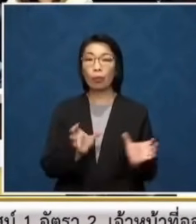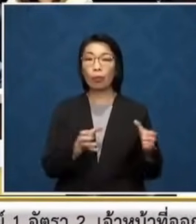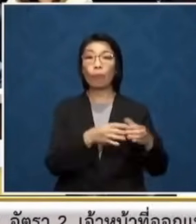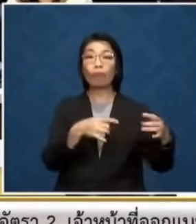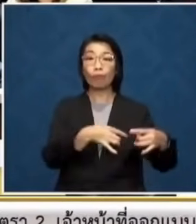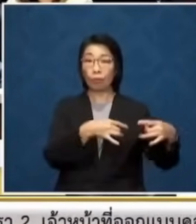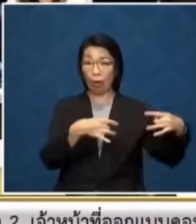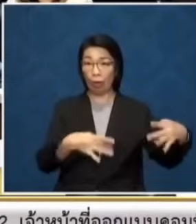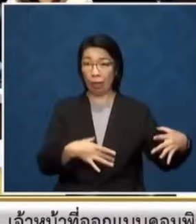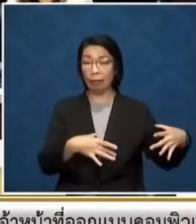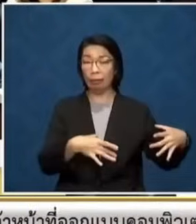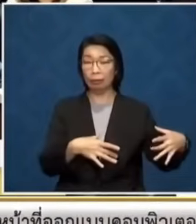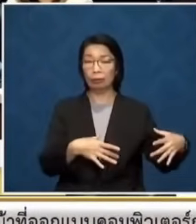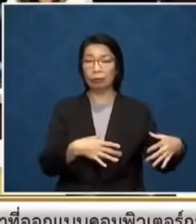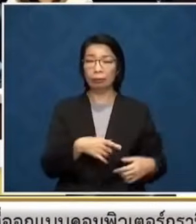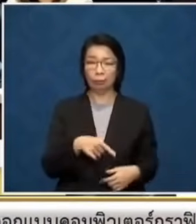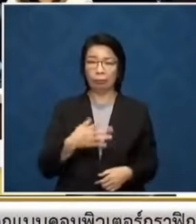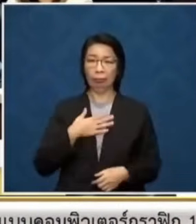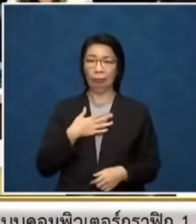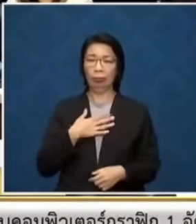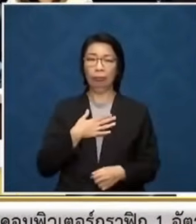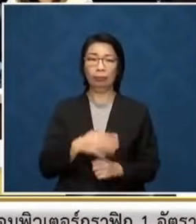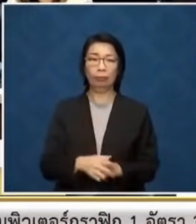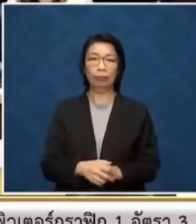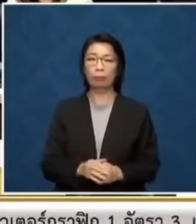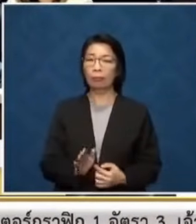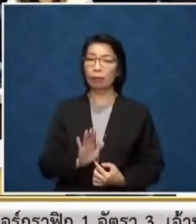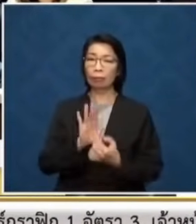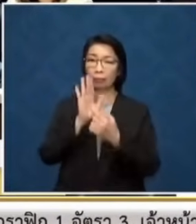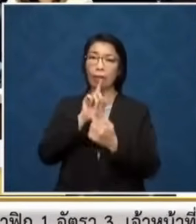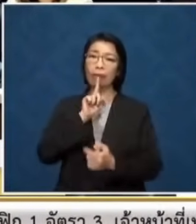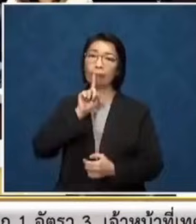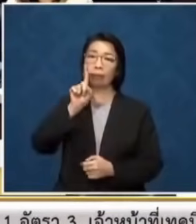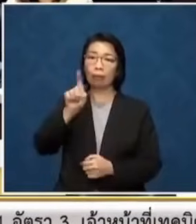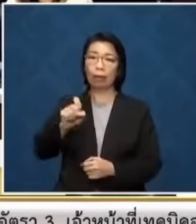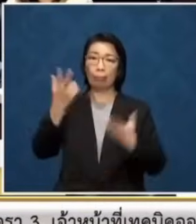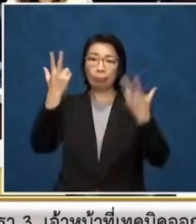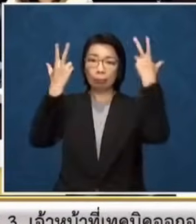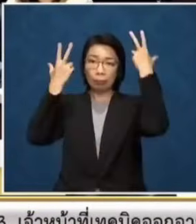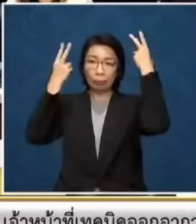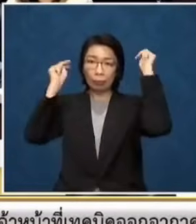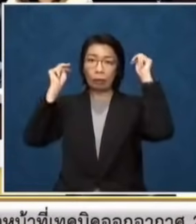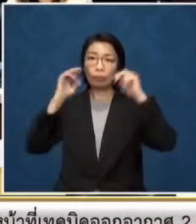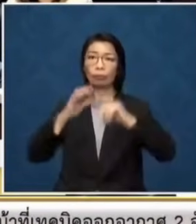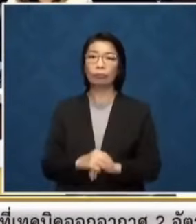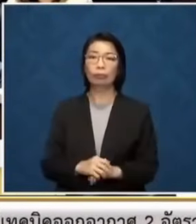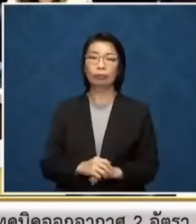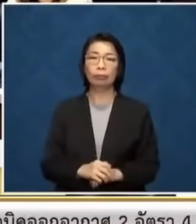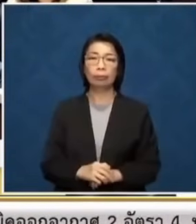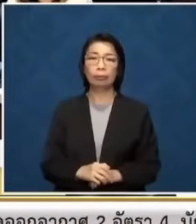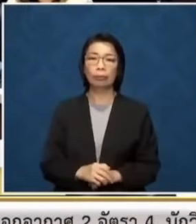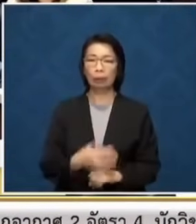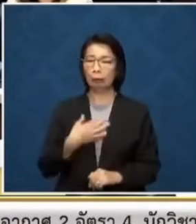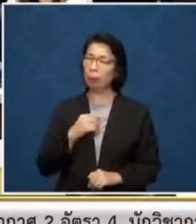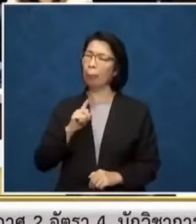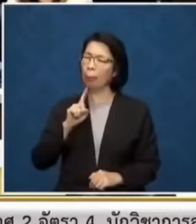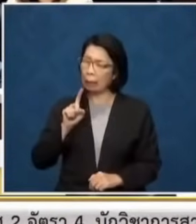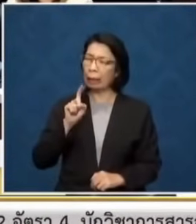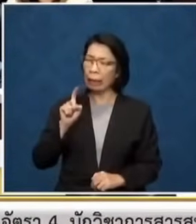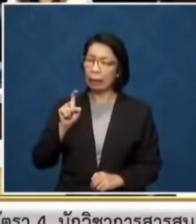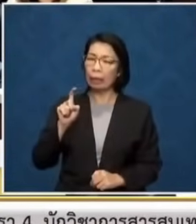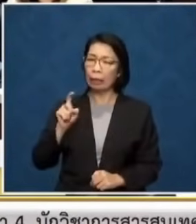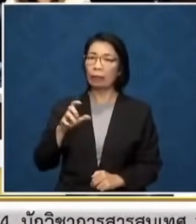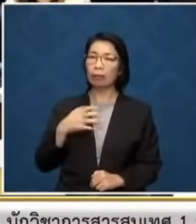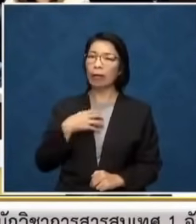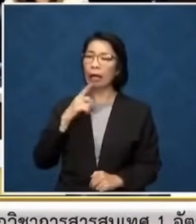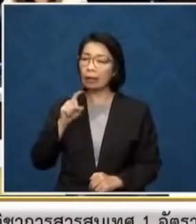ได้ทราบว่าผมจะตั้งกระทู้ถามสดท่านนายกนะครับมีความพยายามมาถามครับจะถามเรื่